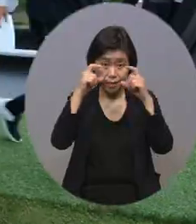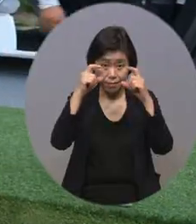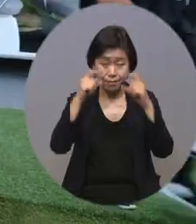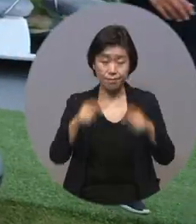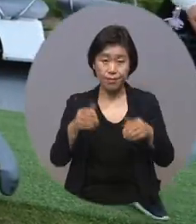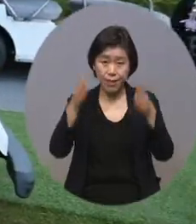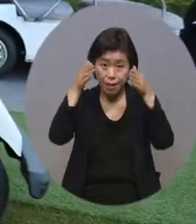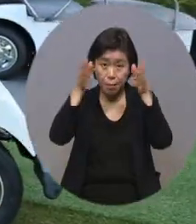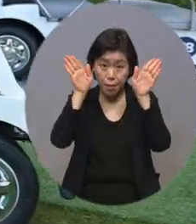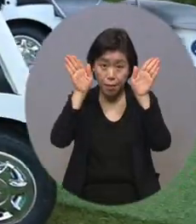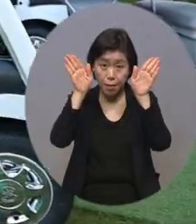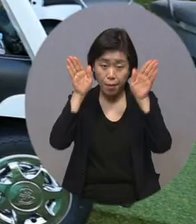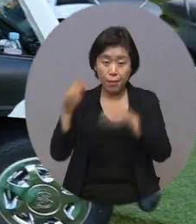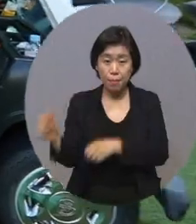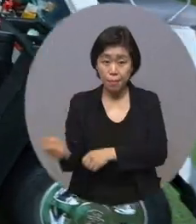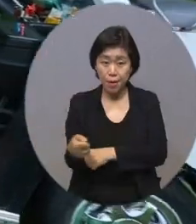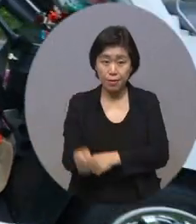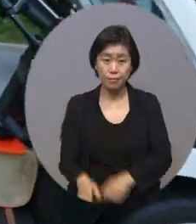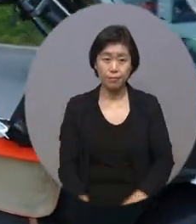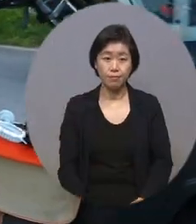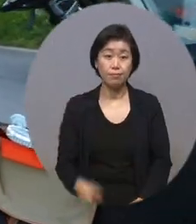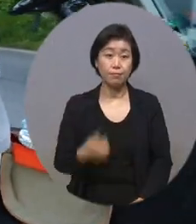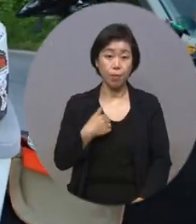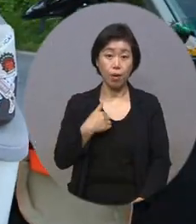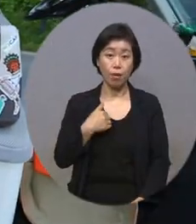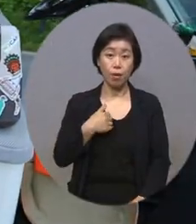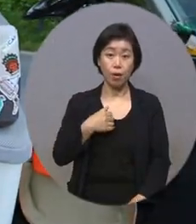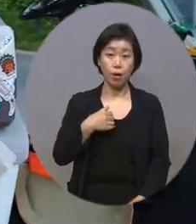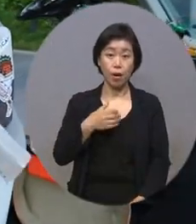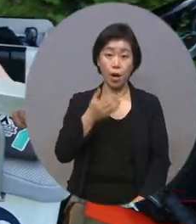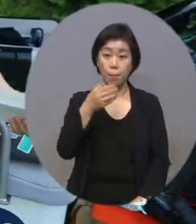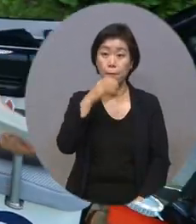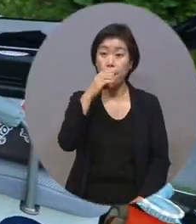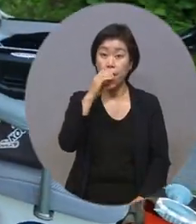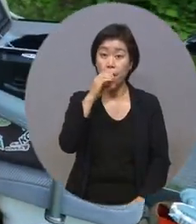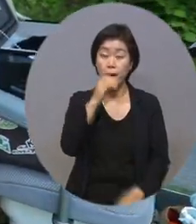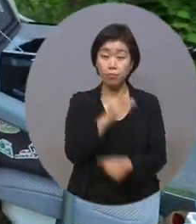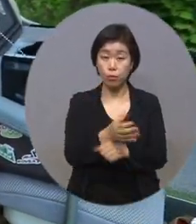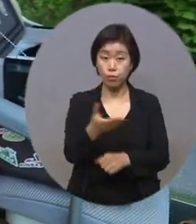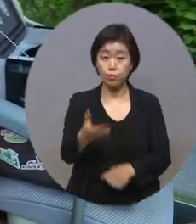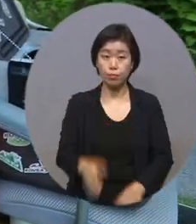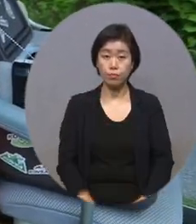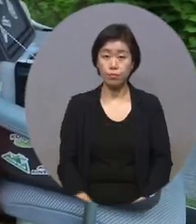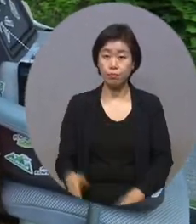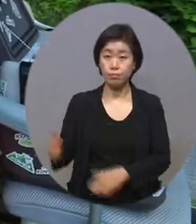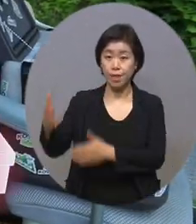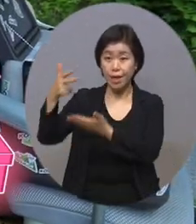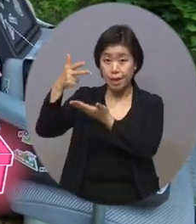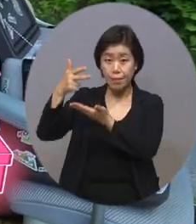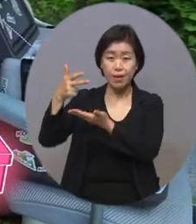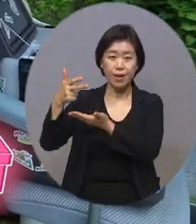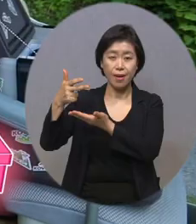자, 음료수 쏠게요. 나 돈이 너무 많아. 그래, 야, 너무 좋겠다. 많아? 야, 우리 진짜. 우리 카감님 드시고 싶은 거 드세요. 제가 쏠게요.